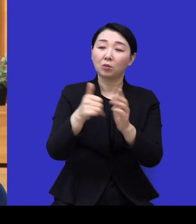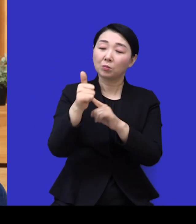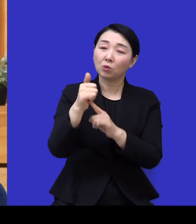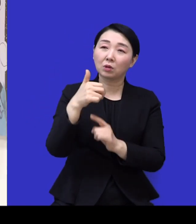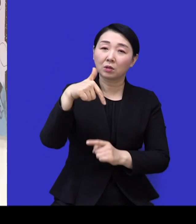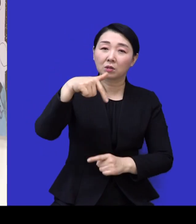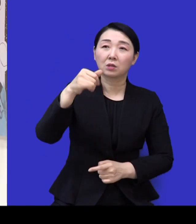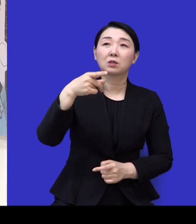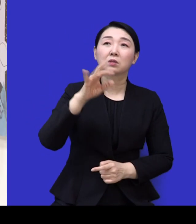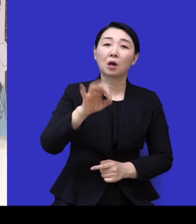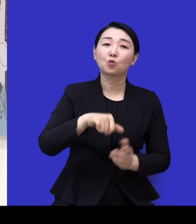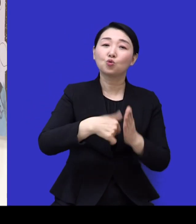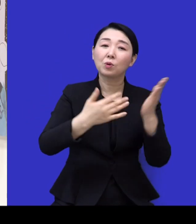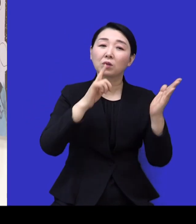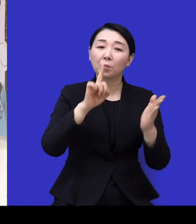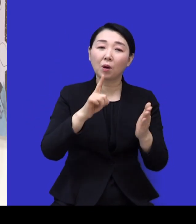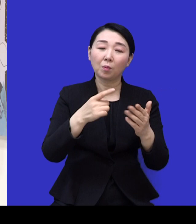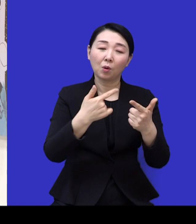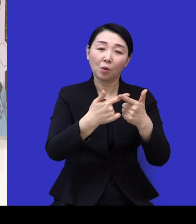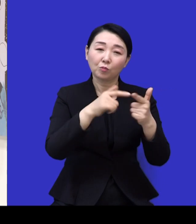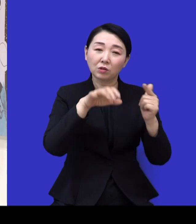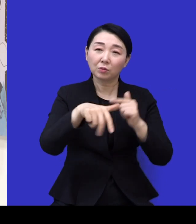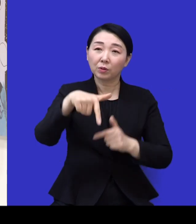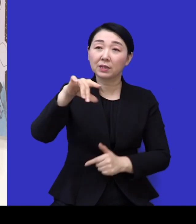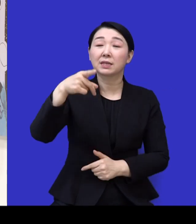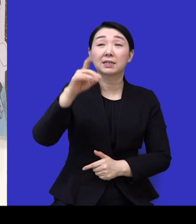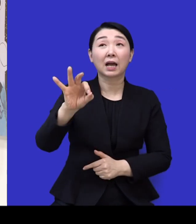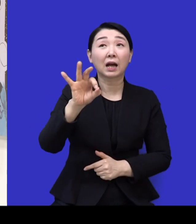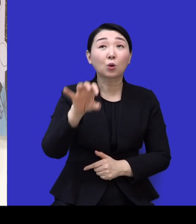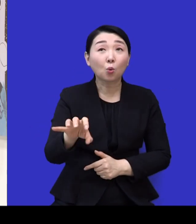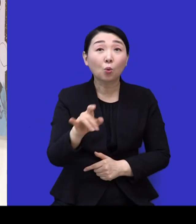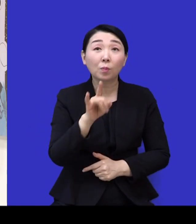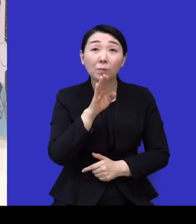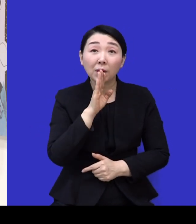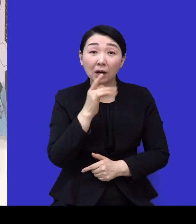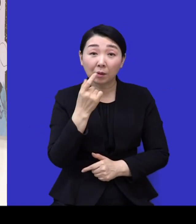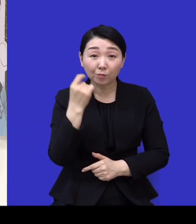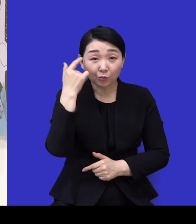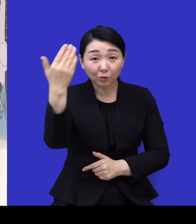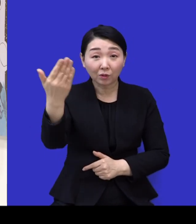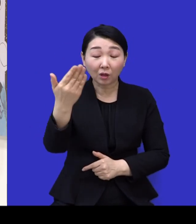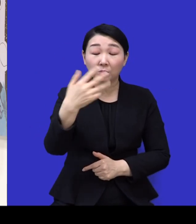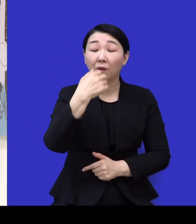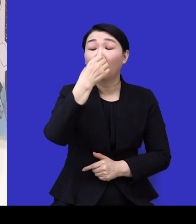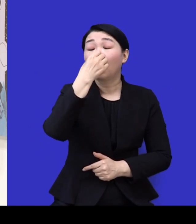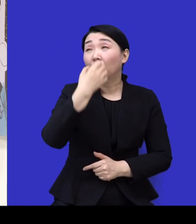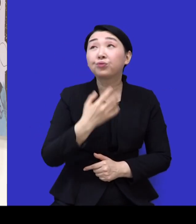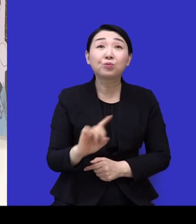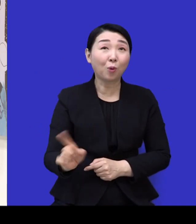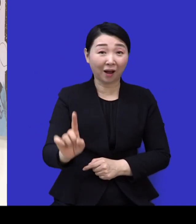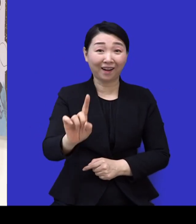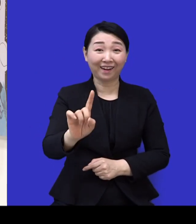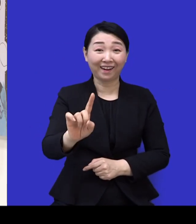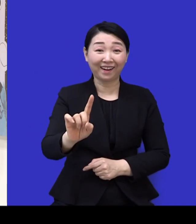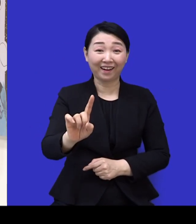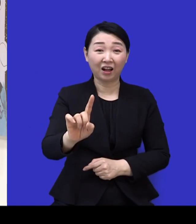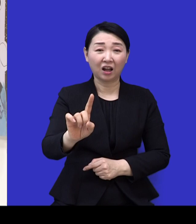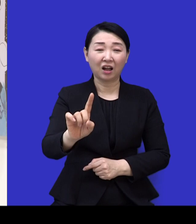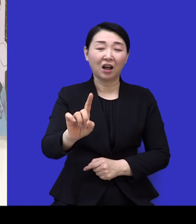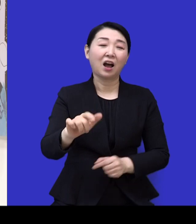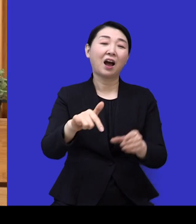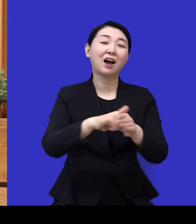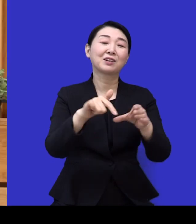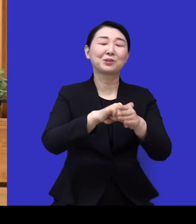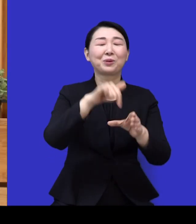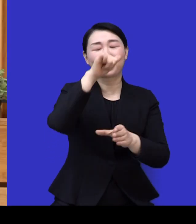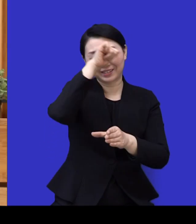제가 그 부산 옆에 미역 나오는 기장이요. 그랬더니 한숨을 훅 쉬시더라고요. 기독교